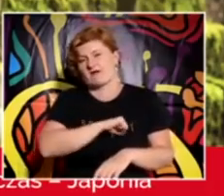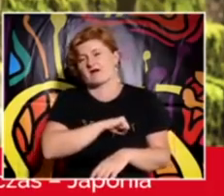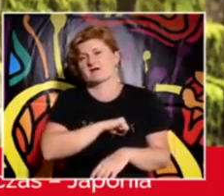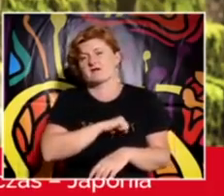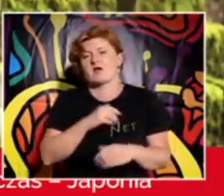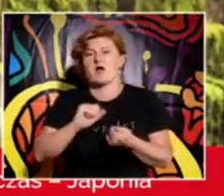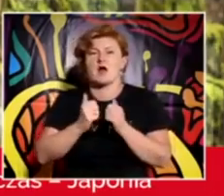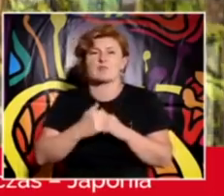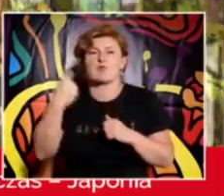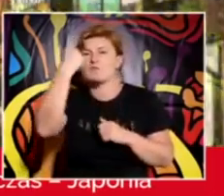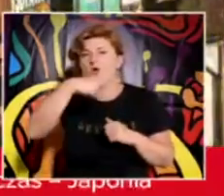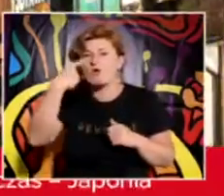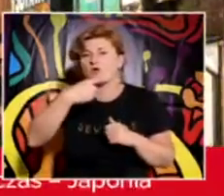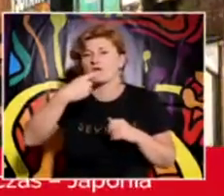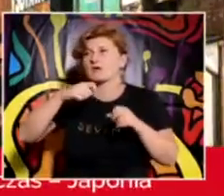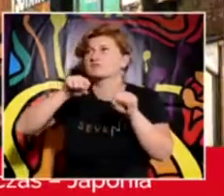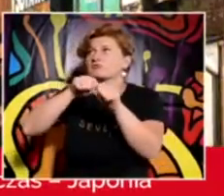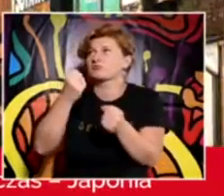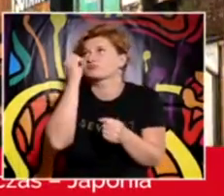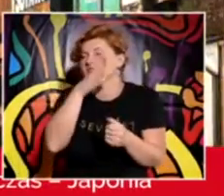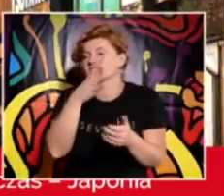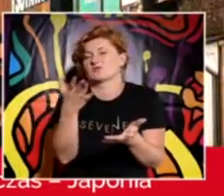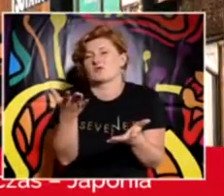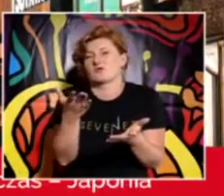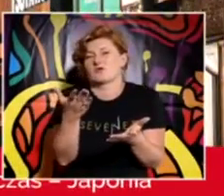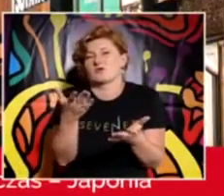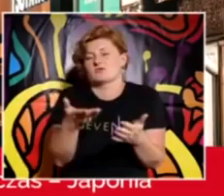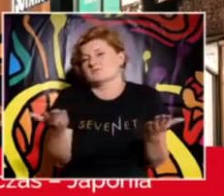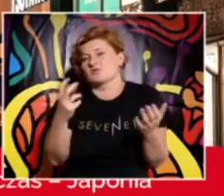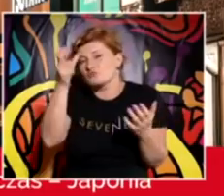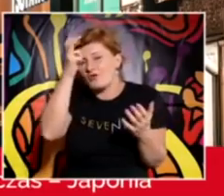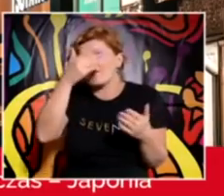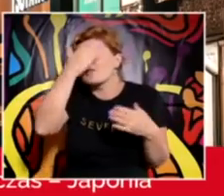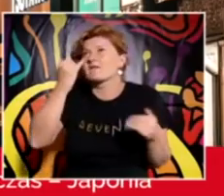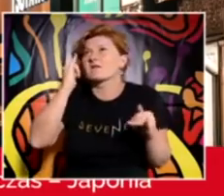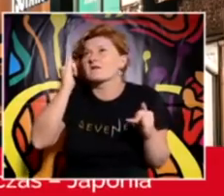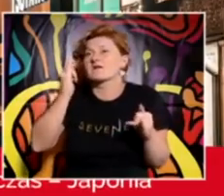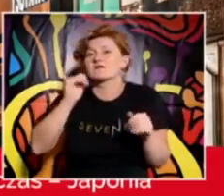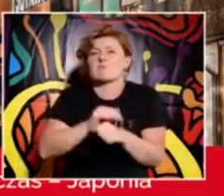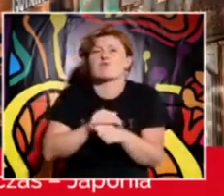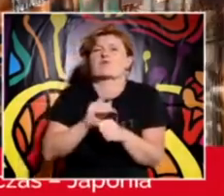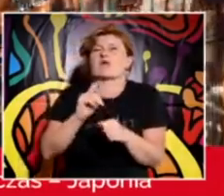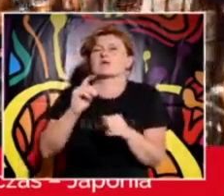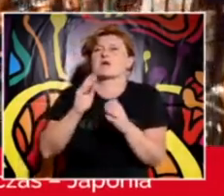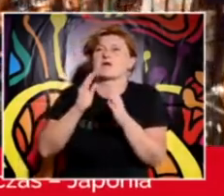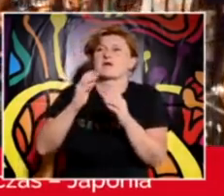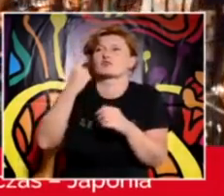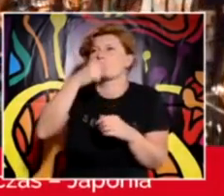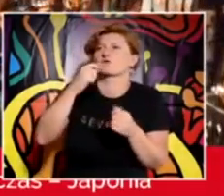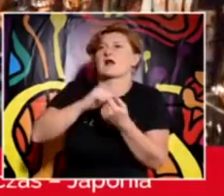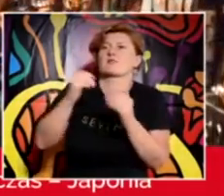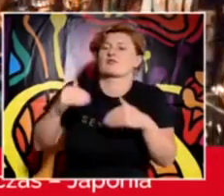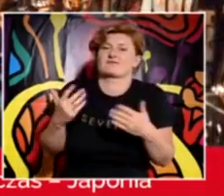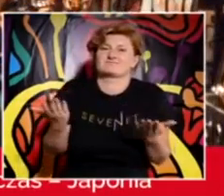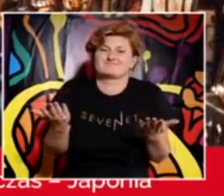przykład pogoda się zepsuła, no bo to no niestety człowiek nie przewidzi pogody, jej się nie da zamówić, kupić, po prostu jak pada, no to